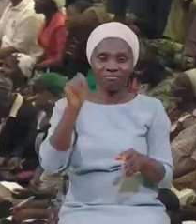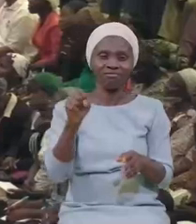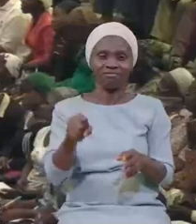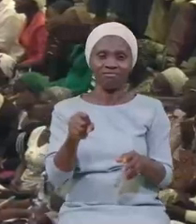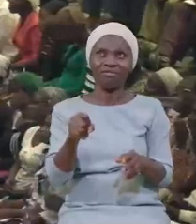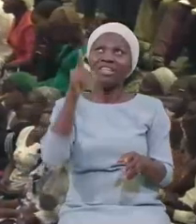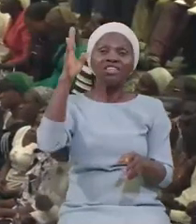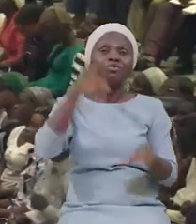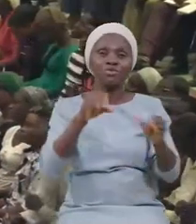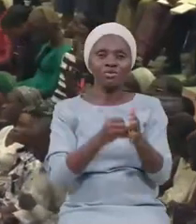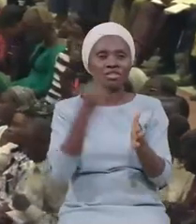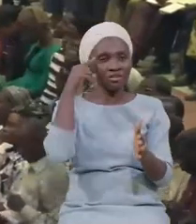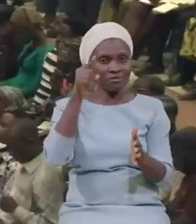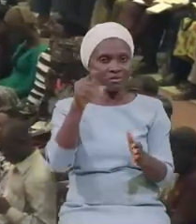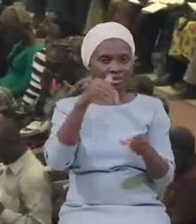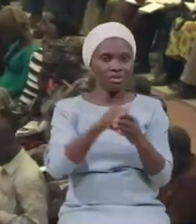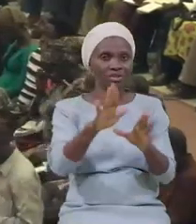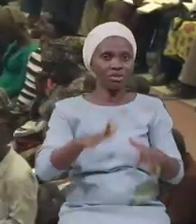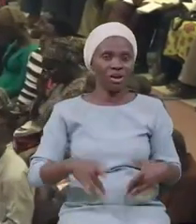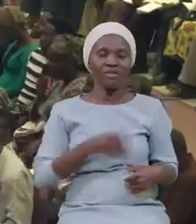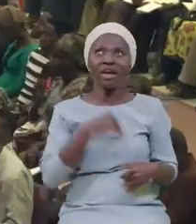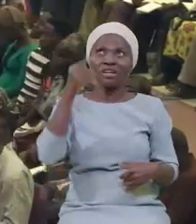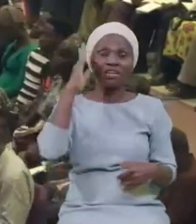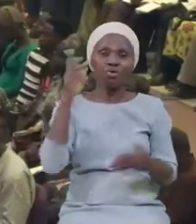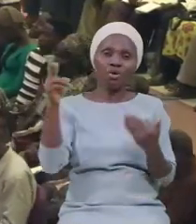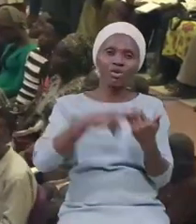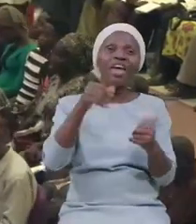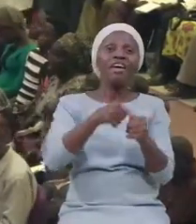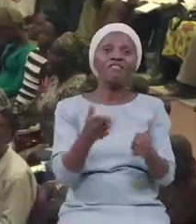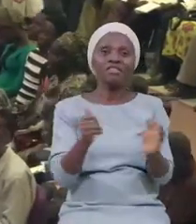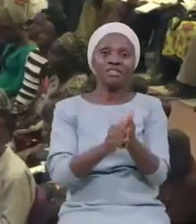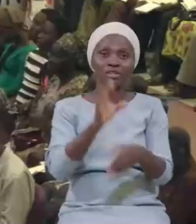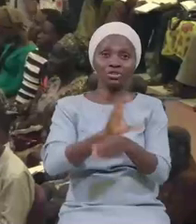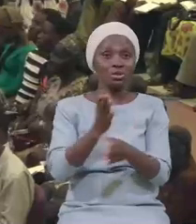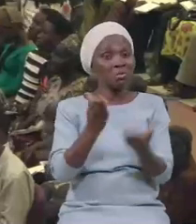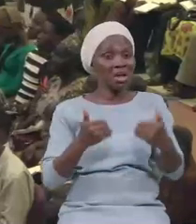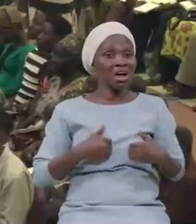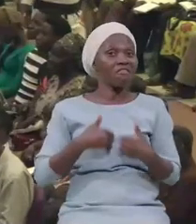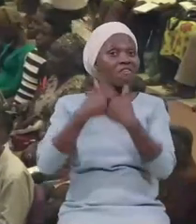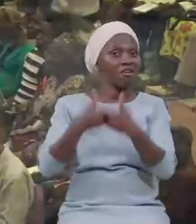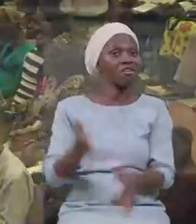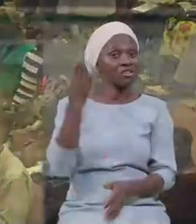Il vous remplacera. Il remplacera tout ce que l'Église a perdu. Il le fera au nom de Jésus.